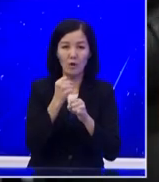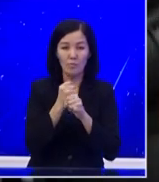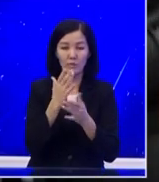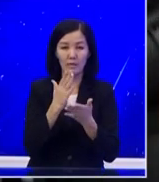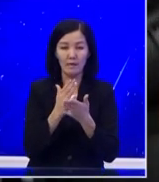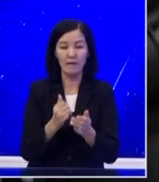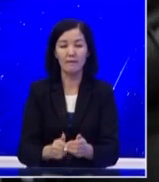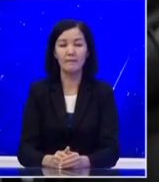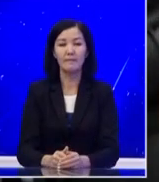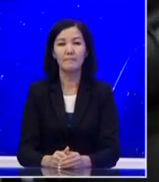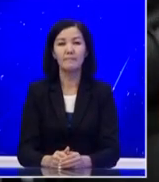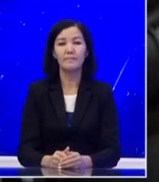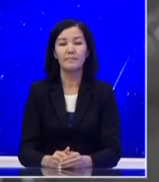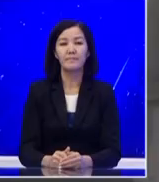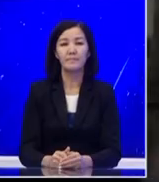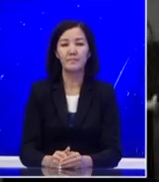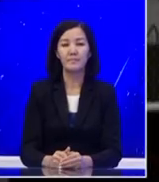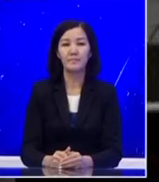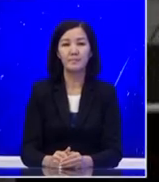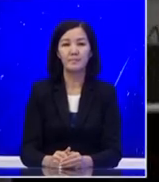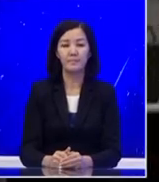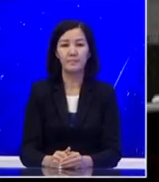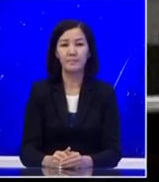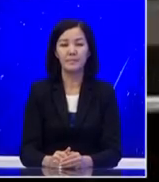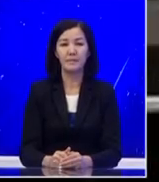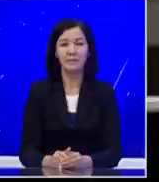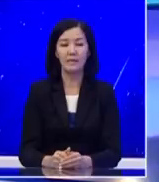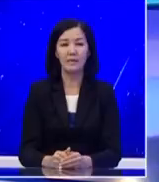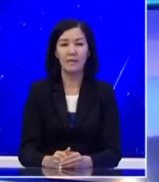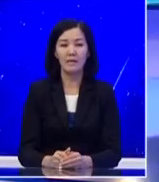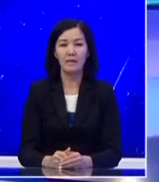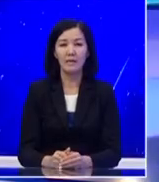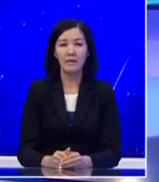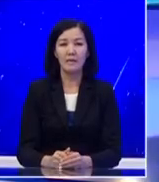ақпараттармен дайындаған Меруерт Қыдырбайқызы, Жетісу арнасы.